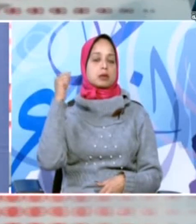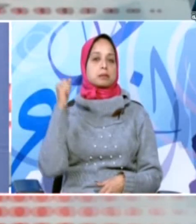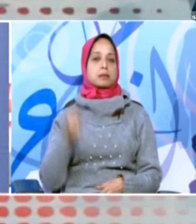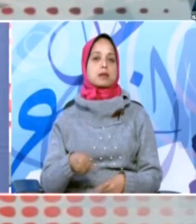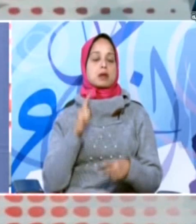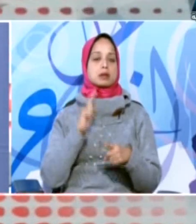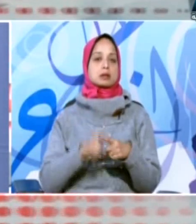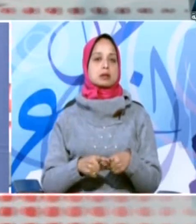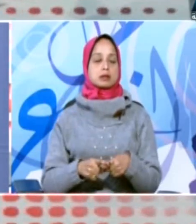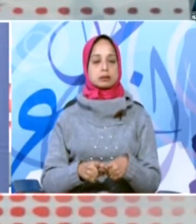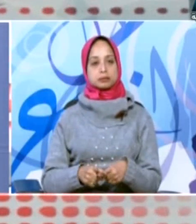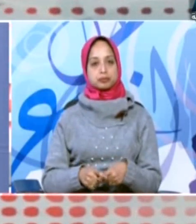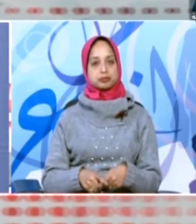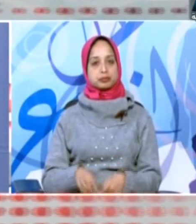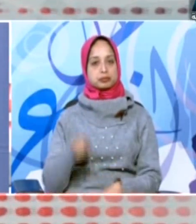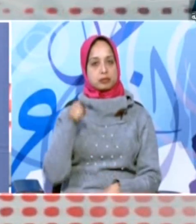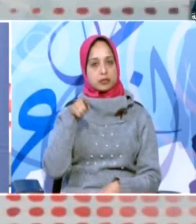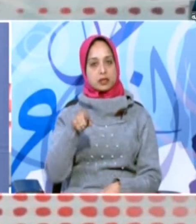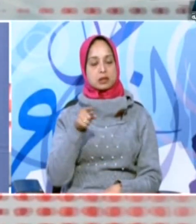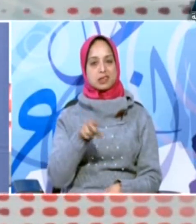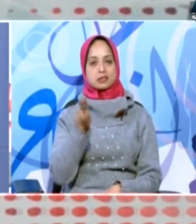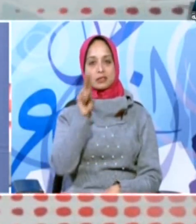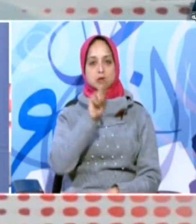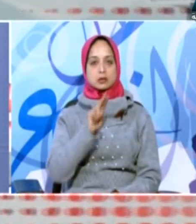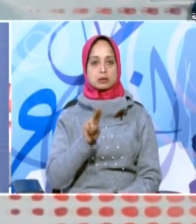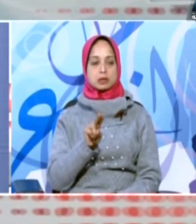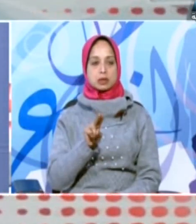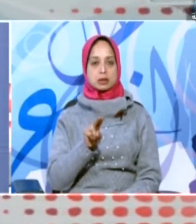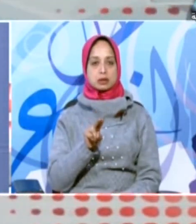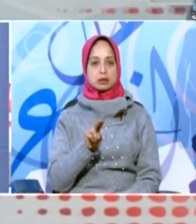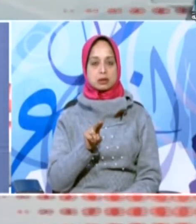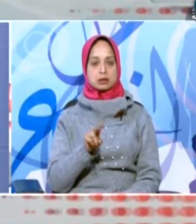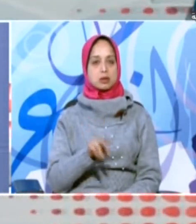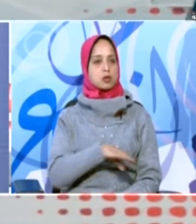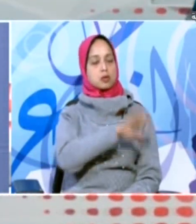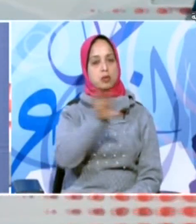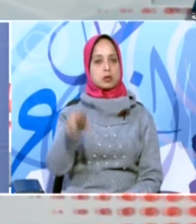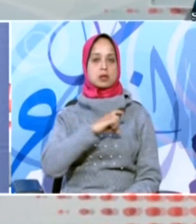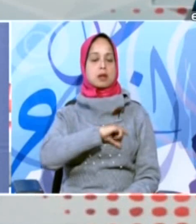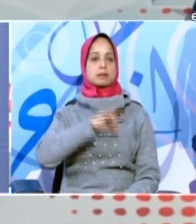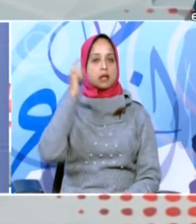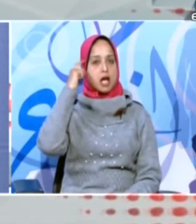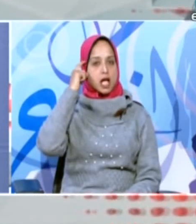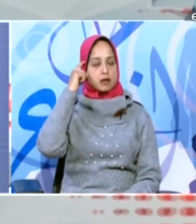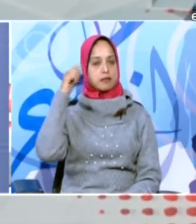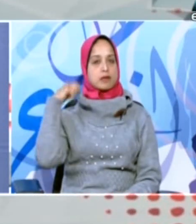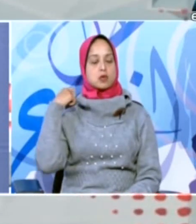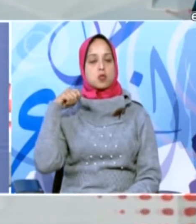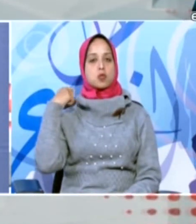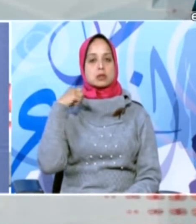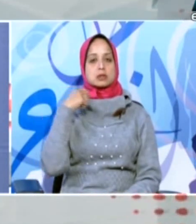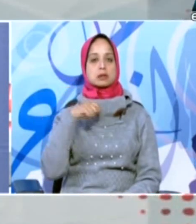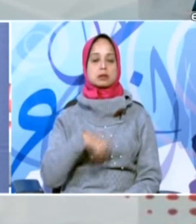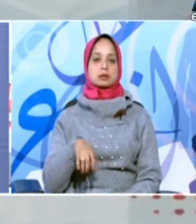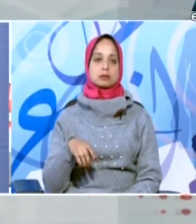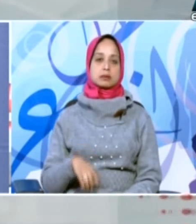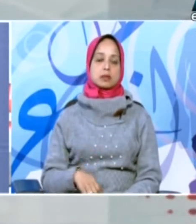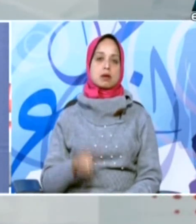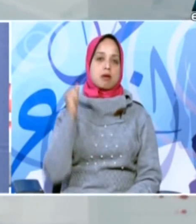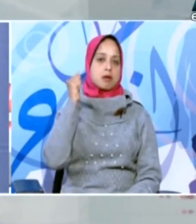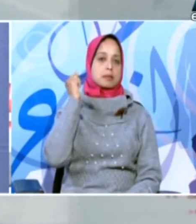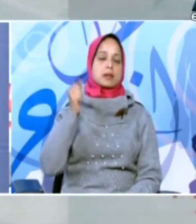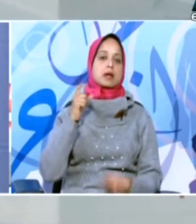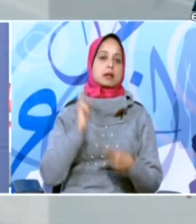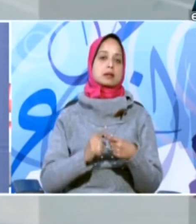الحديدية. هنا ممكن نجيب السؤال بصيغة، مفيش طالب في مصر مش عارف وزارة محمد محمود، مفيش طالب في مصر مش عارف كلمة قبضة حديدية لمحمد